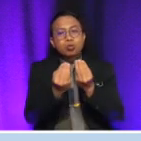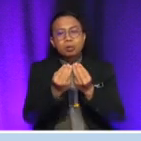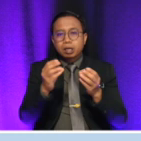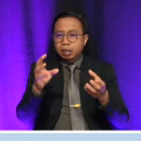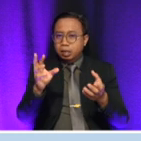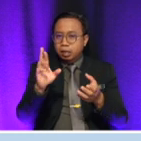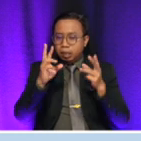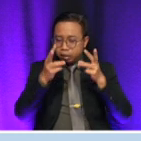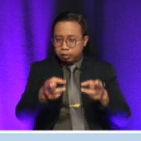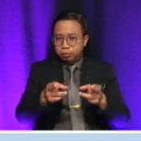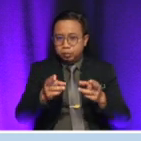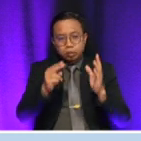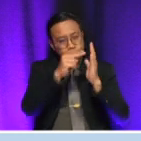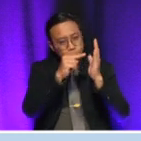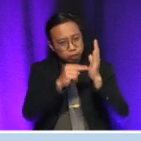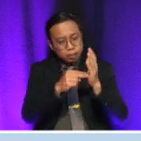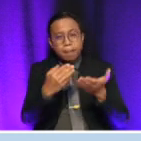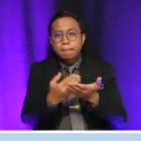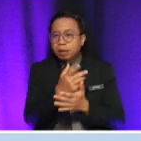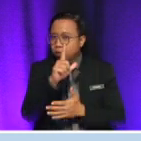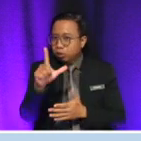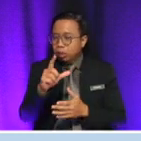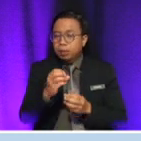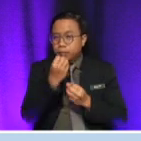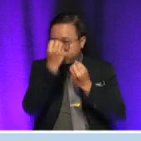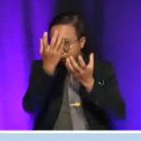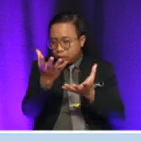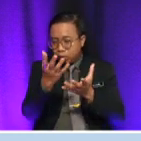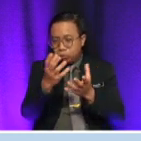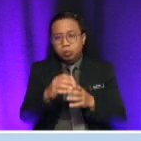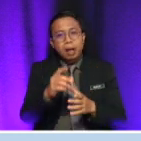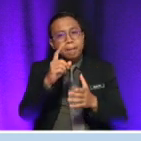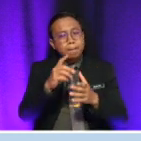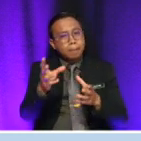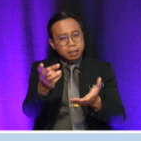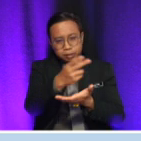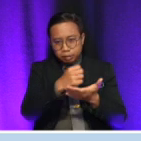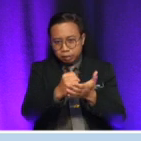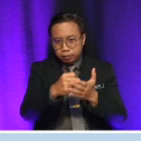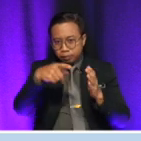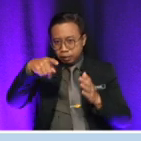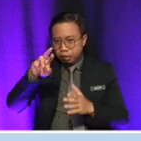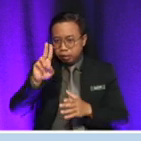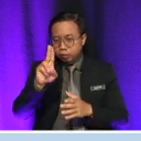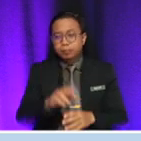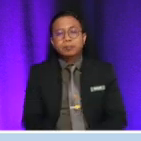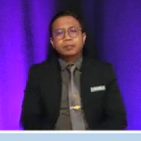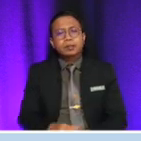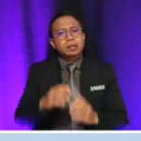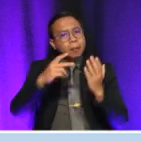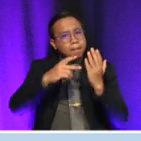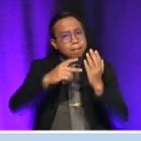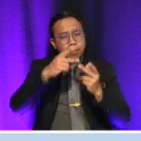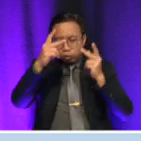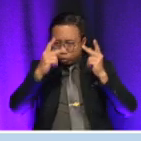undi dan yang keenam barulah pengumuman keputusan pelihara yg di adegan dan untuk proses ini Irfan kalau